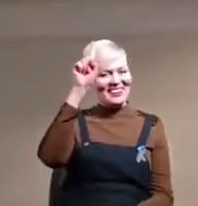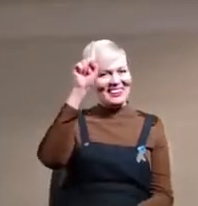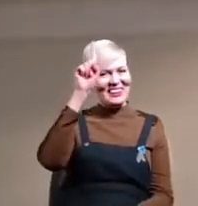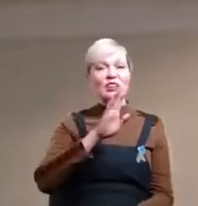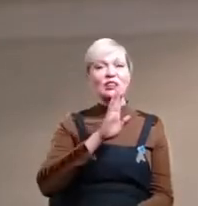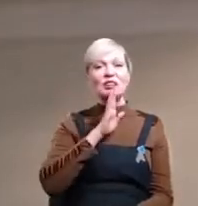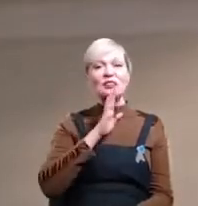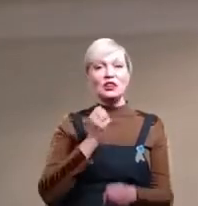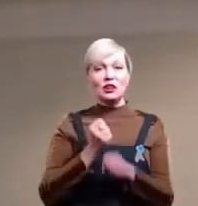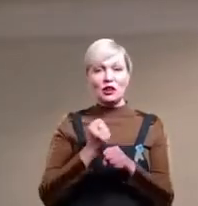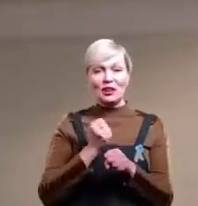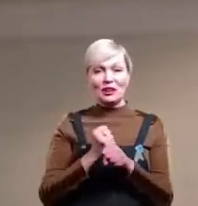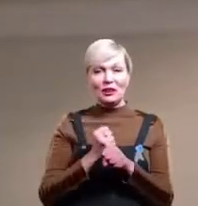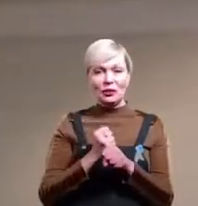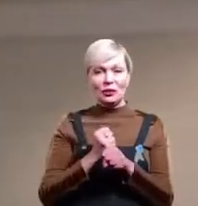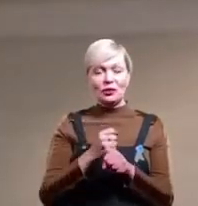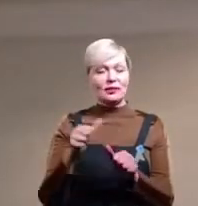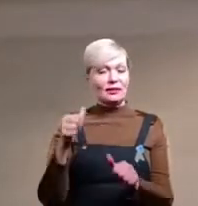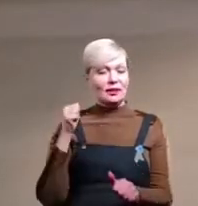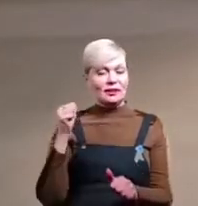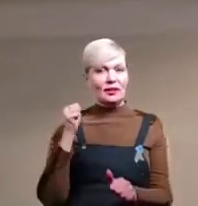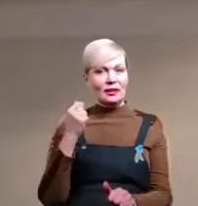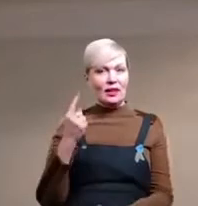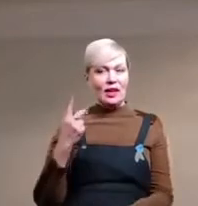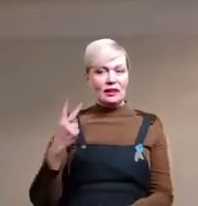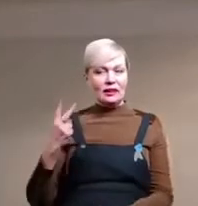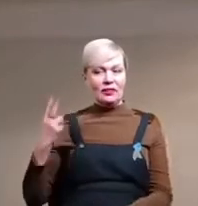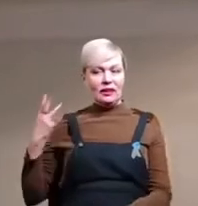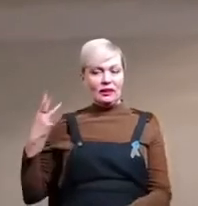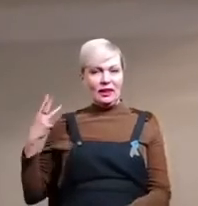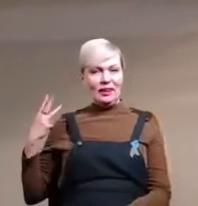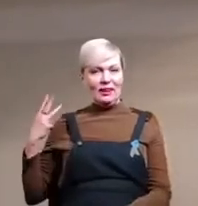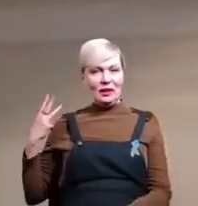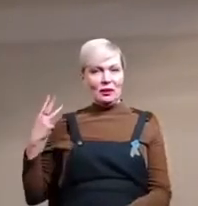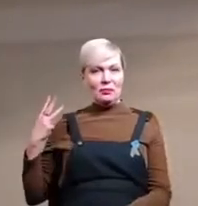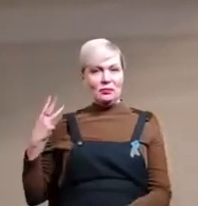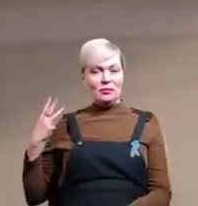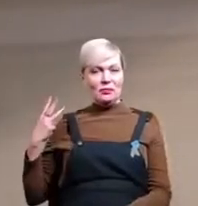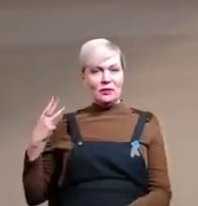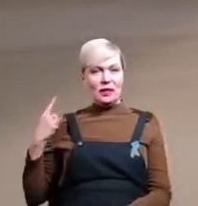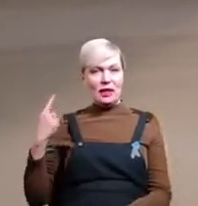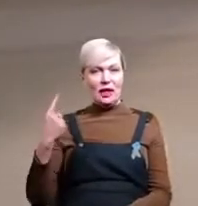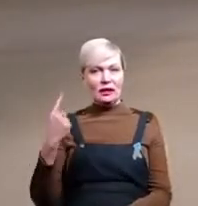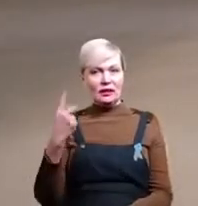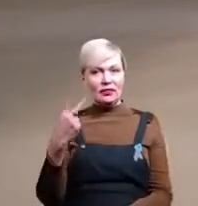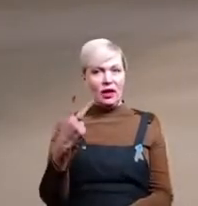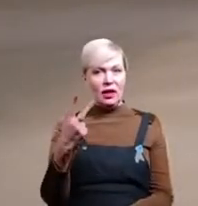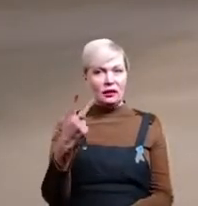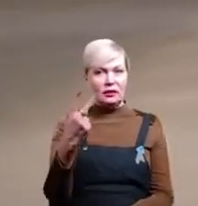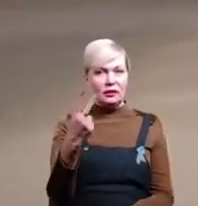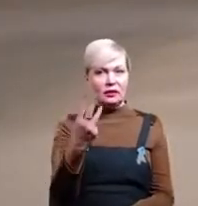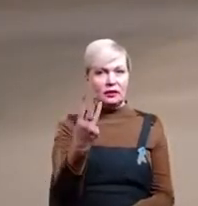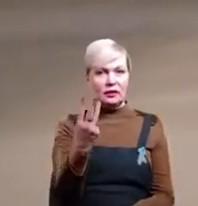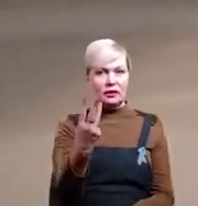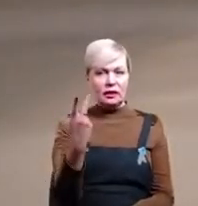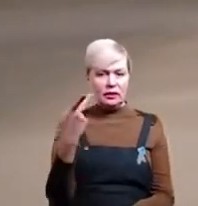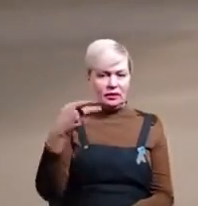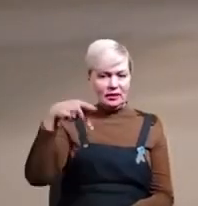делают назад. Раз, два, три. Раз, два, три.